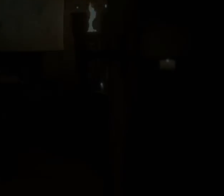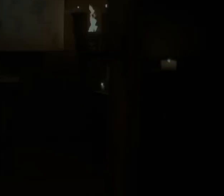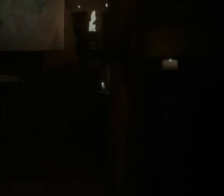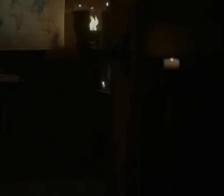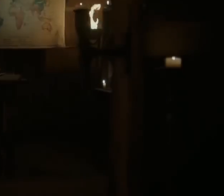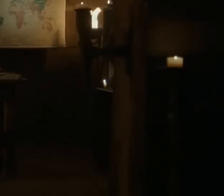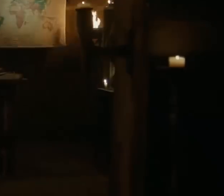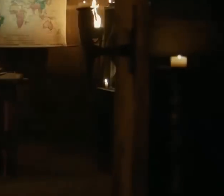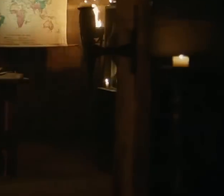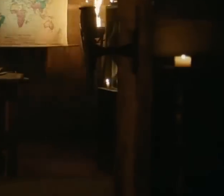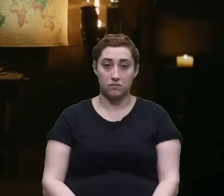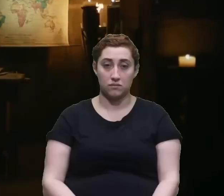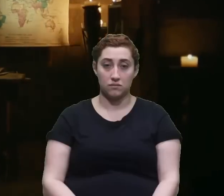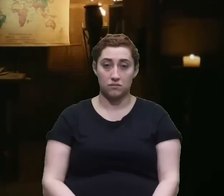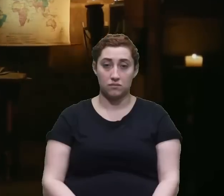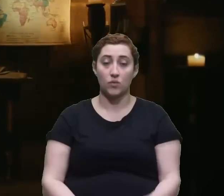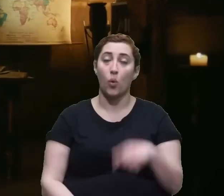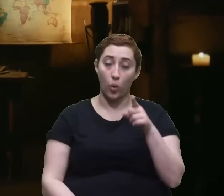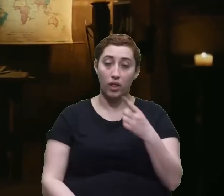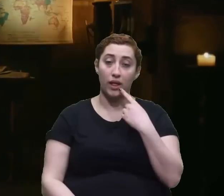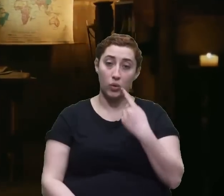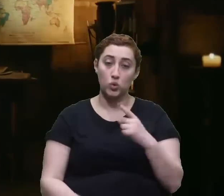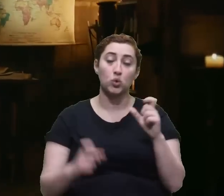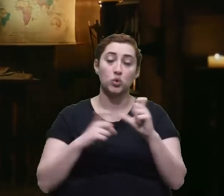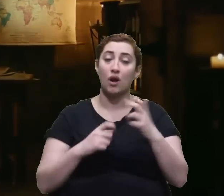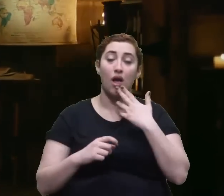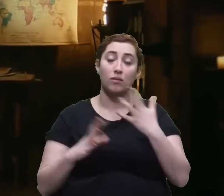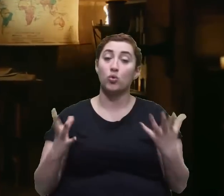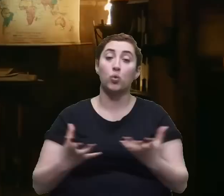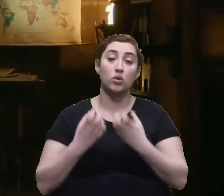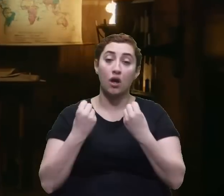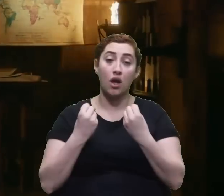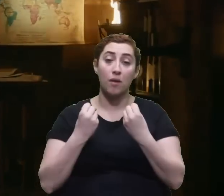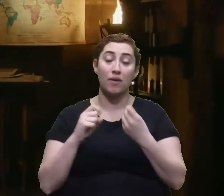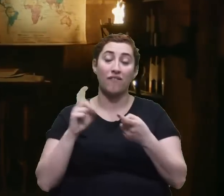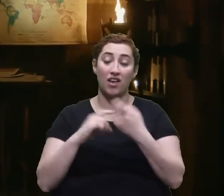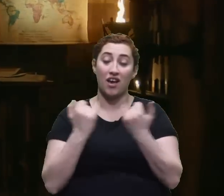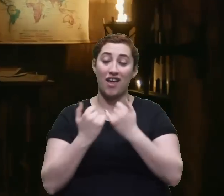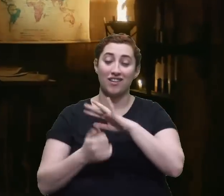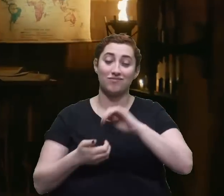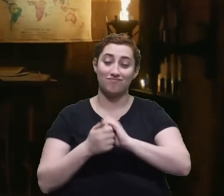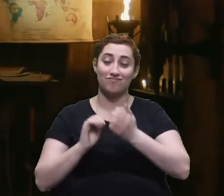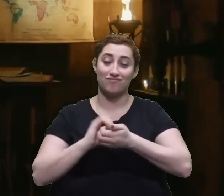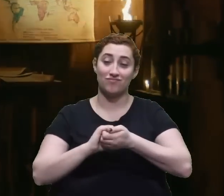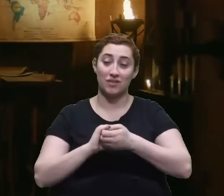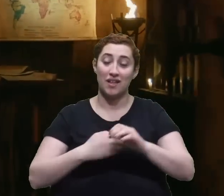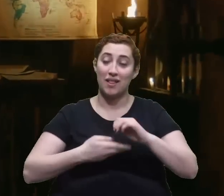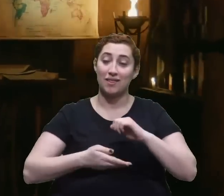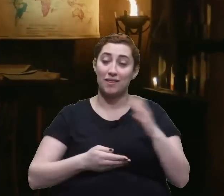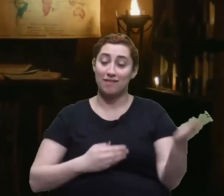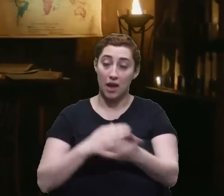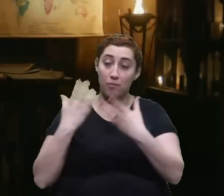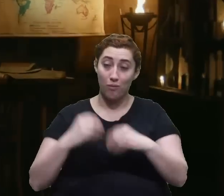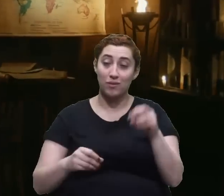Teşkilatın toplantı odası. Öyleyse Süreyya Hanım'ı kurtarmak ve kardeşlik teşkilatına öldürücü darbeyi vurmak